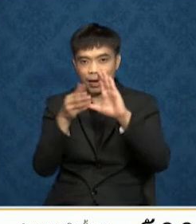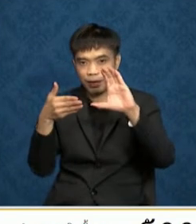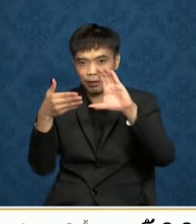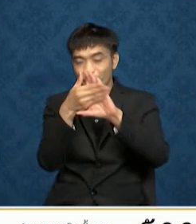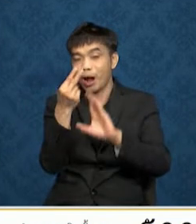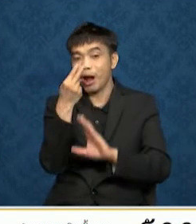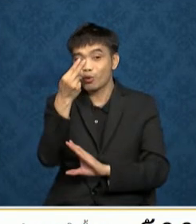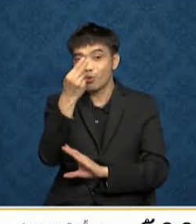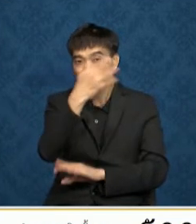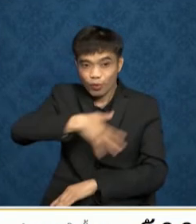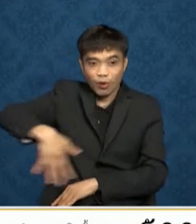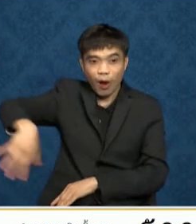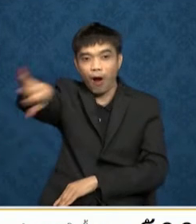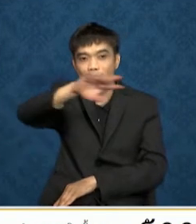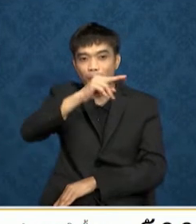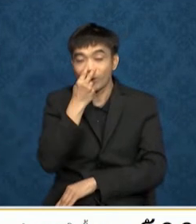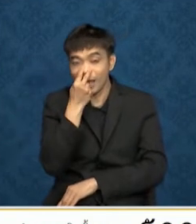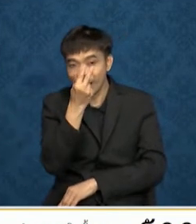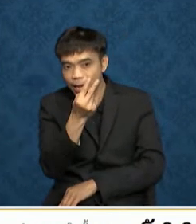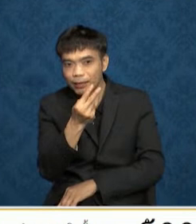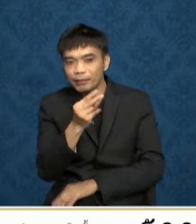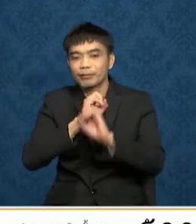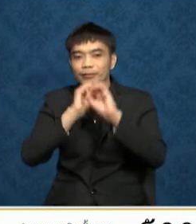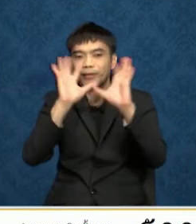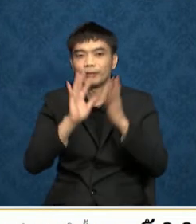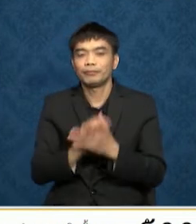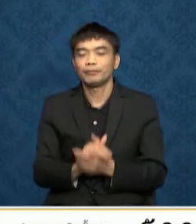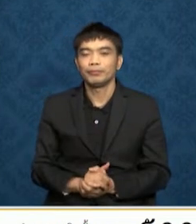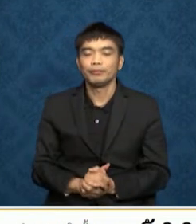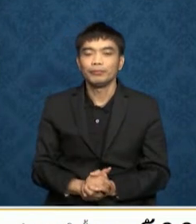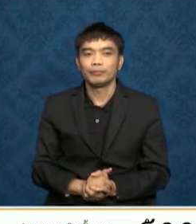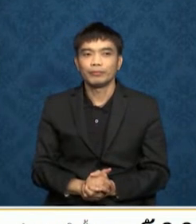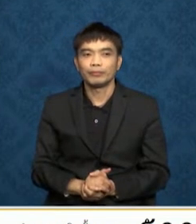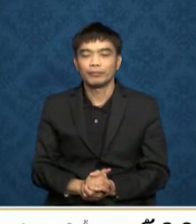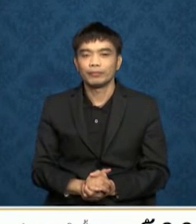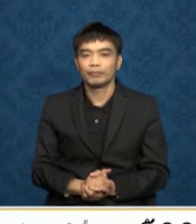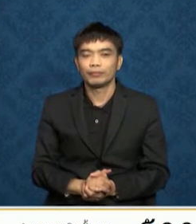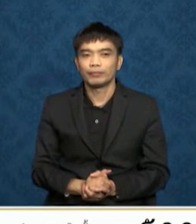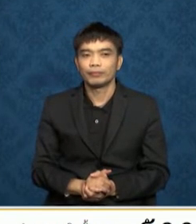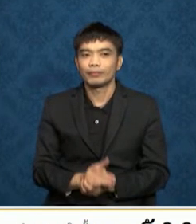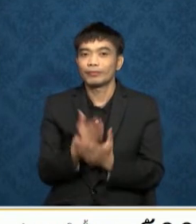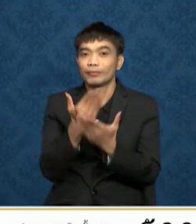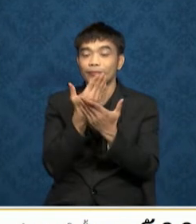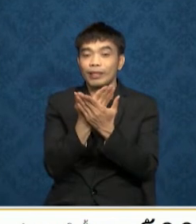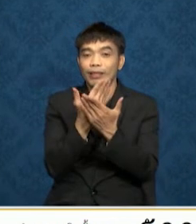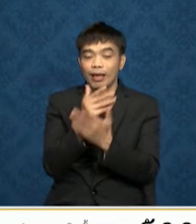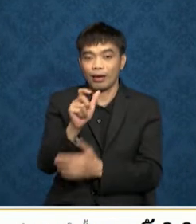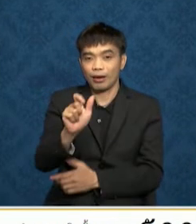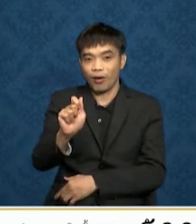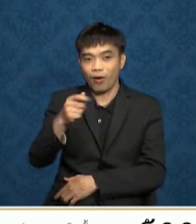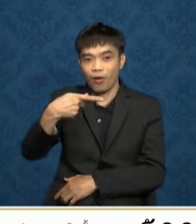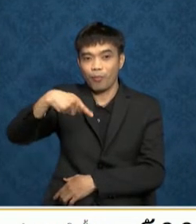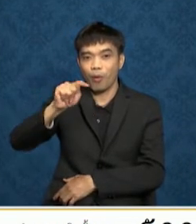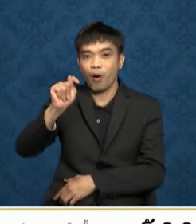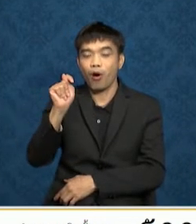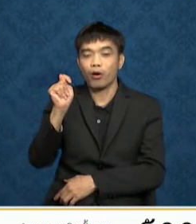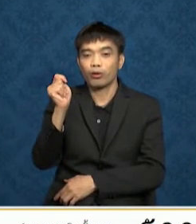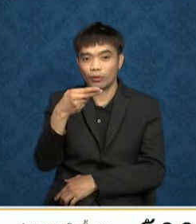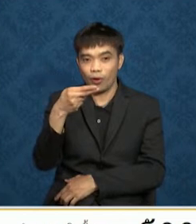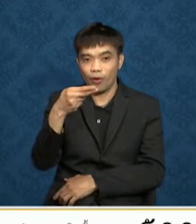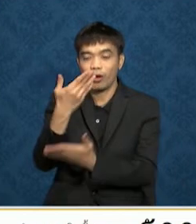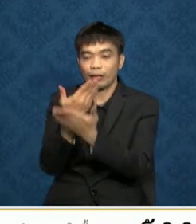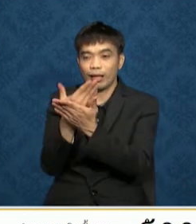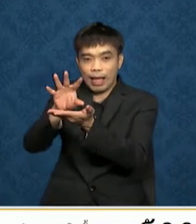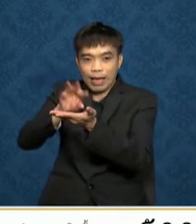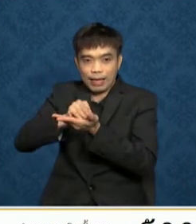ชนทั้งประเทศเห็นได้หน่อยนะครับท่านประธานดูนะครับรายได้องค์กรปกครองสวนถิ่นจัดเก็บเองและรายได้ที่